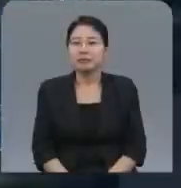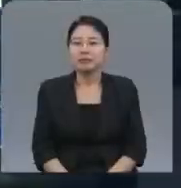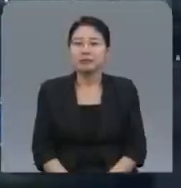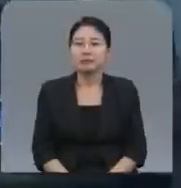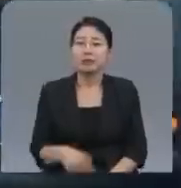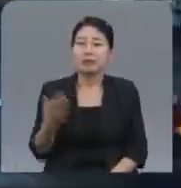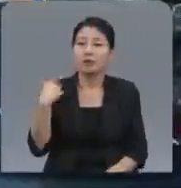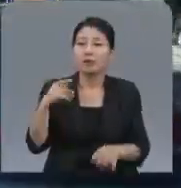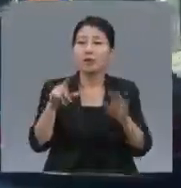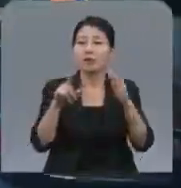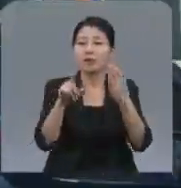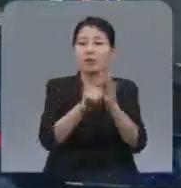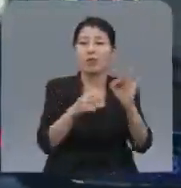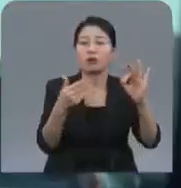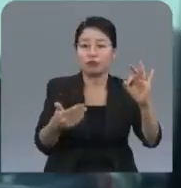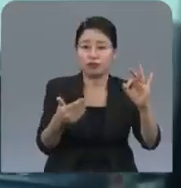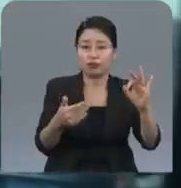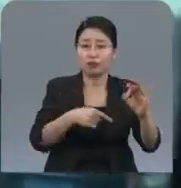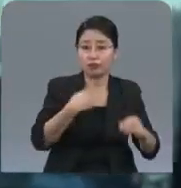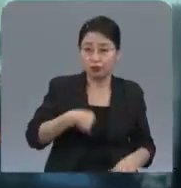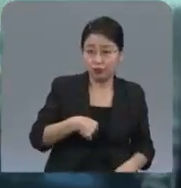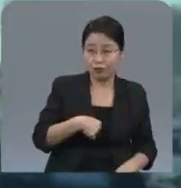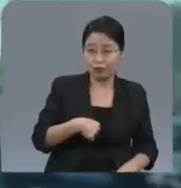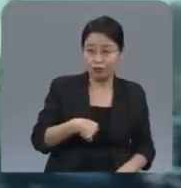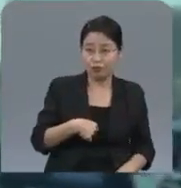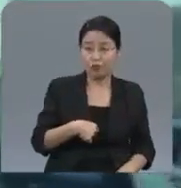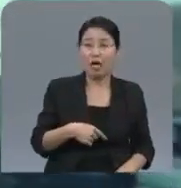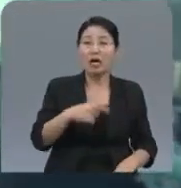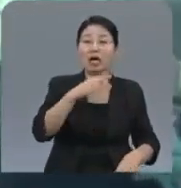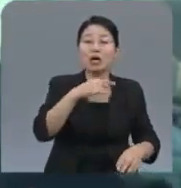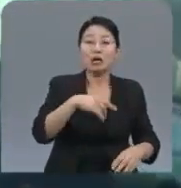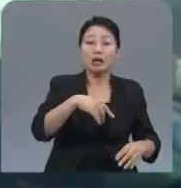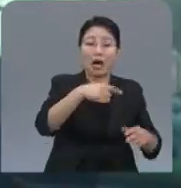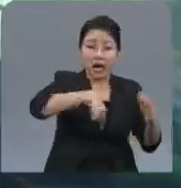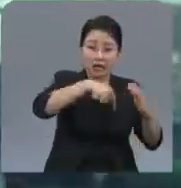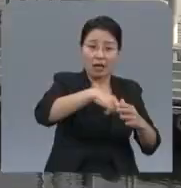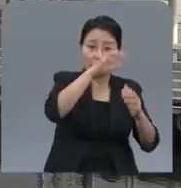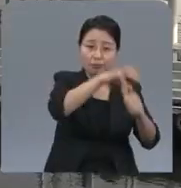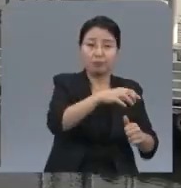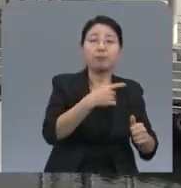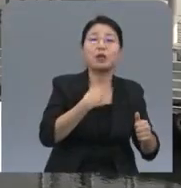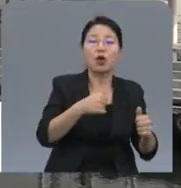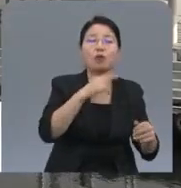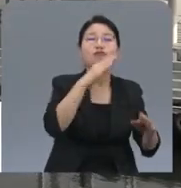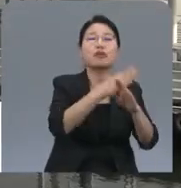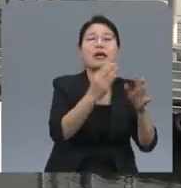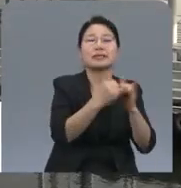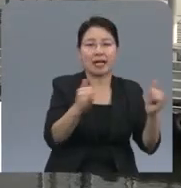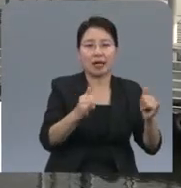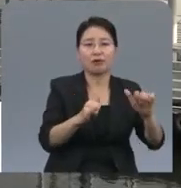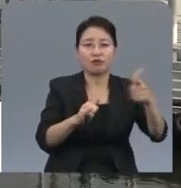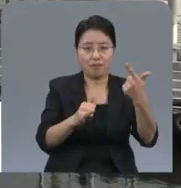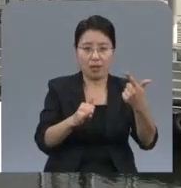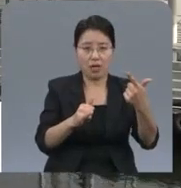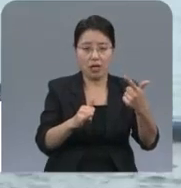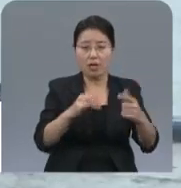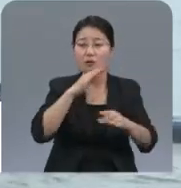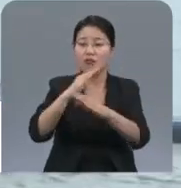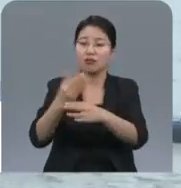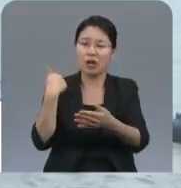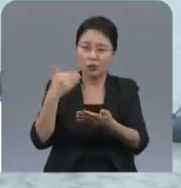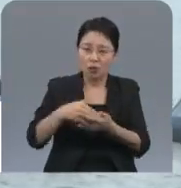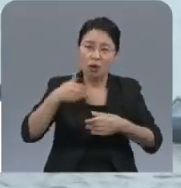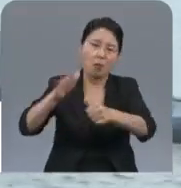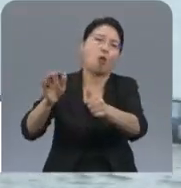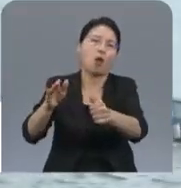tổ chức dân sự của Hàn Quốc mang tên công lý cho Bắc Triều Tiên tối ngày 9 tháng 10 cho biết Trung Quốc đã bất ngờ cưỡng bức hồi hương khoảng 600 người tị nạn